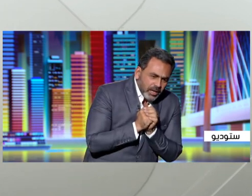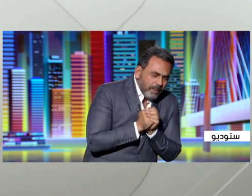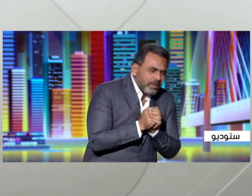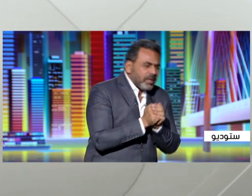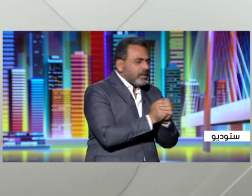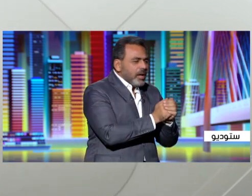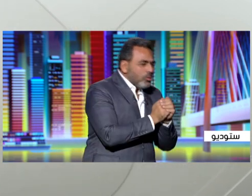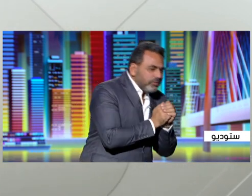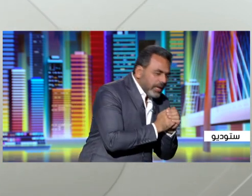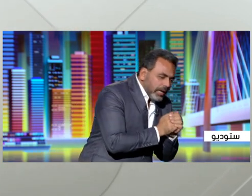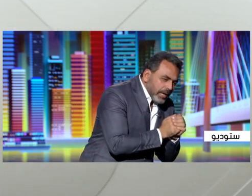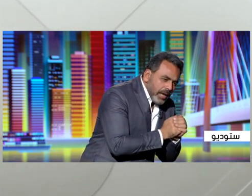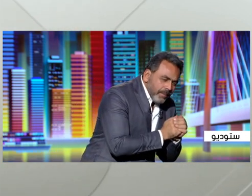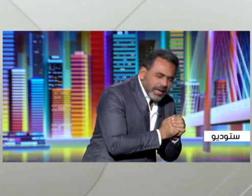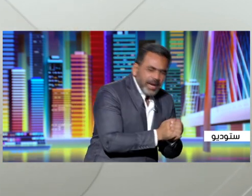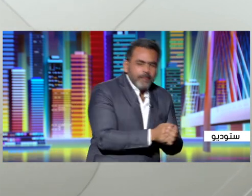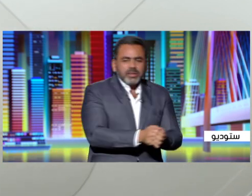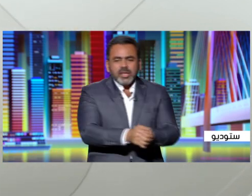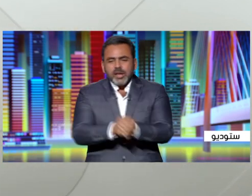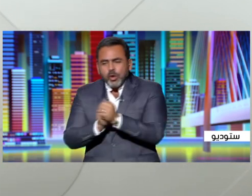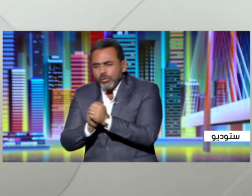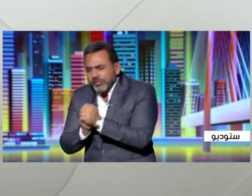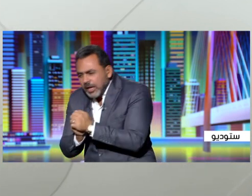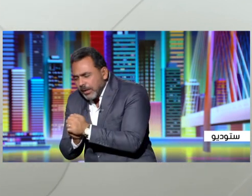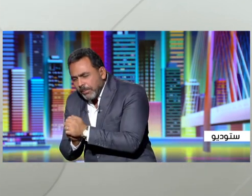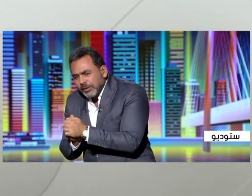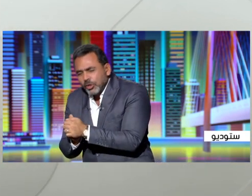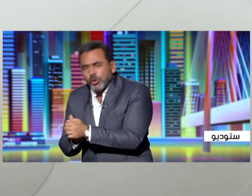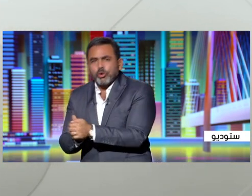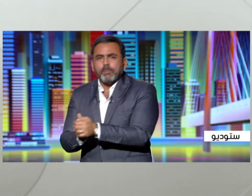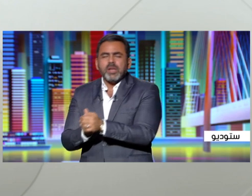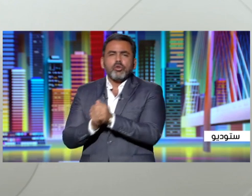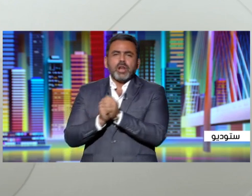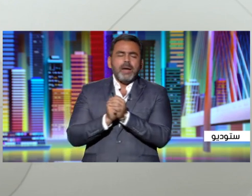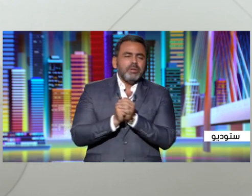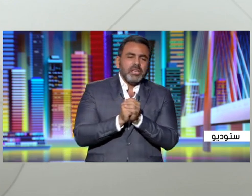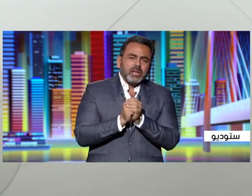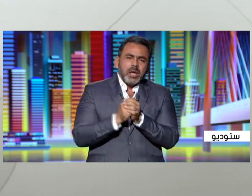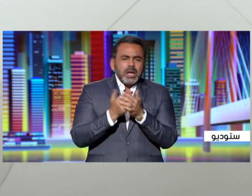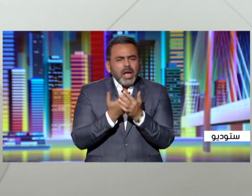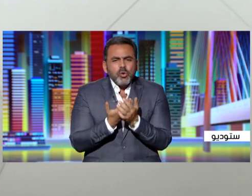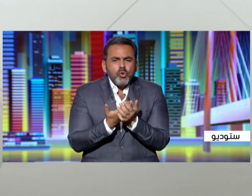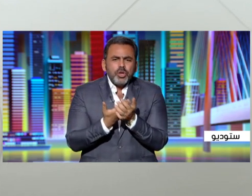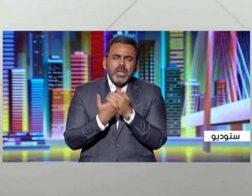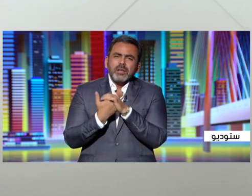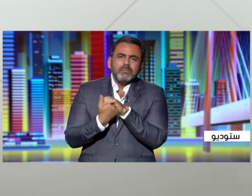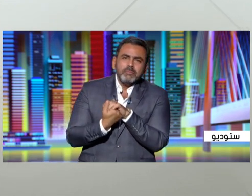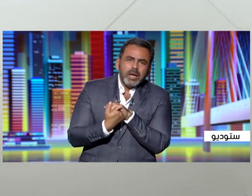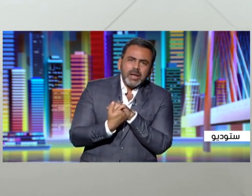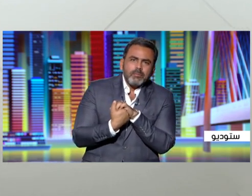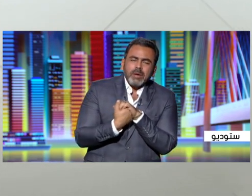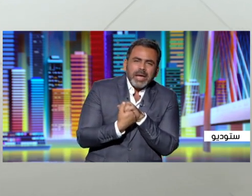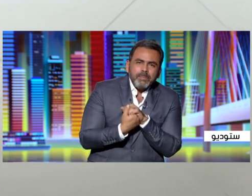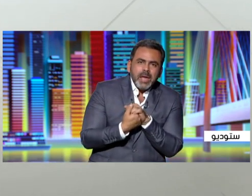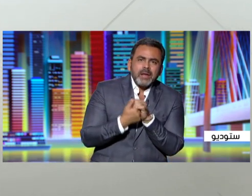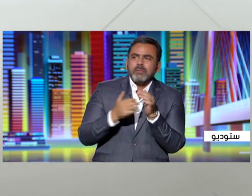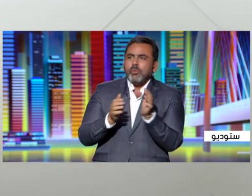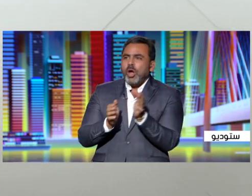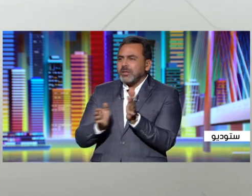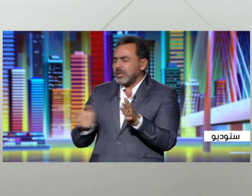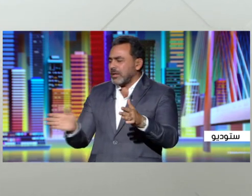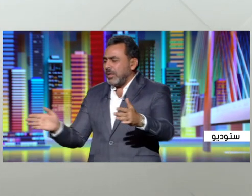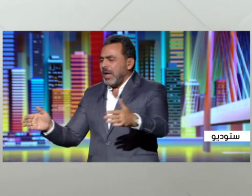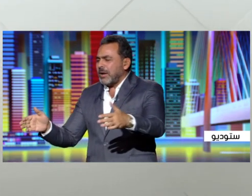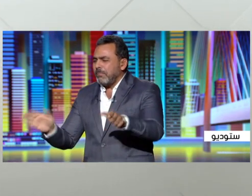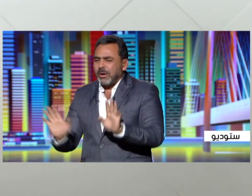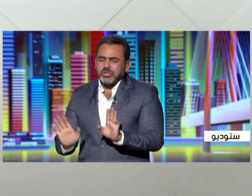ديل انجلترا حبتين وفيديل الامريكان حبتين وفي ديل بعض دول اوروبيه اخرى حبتين الحقوني انا غلبان